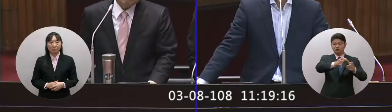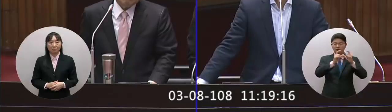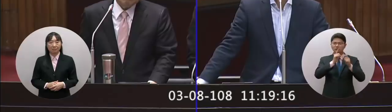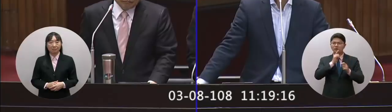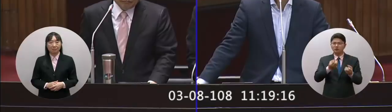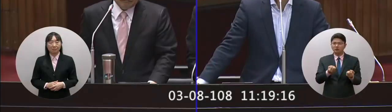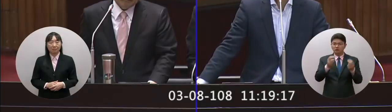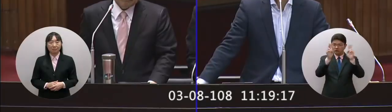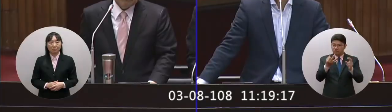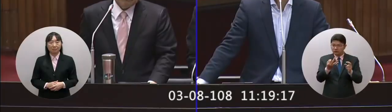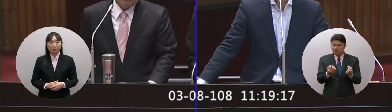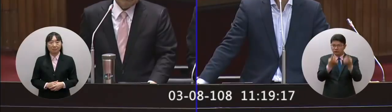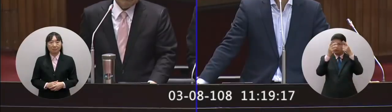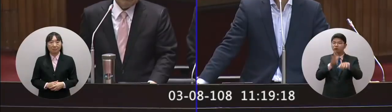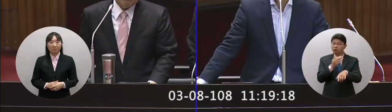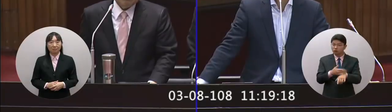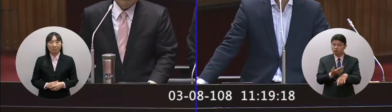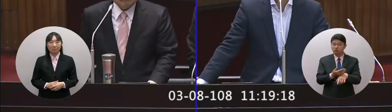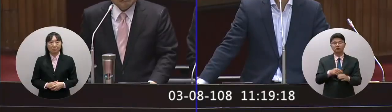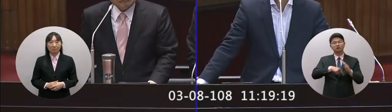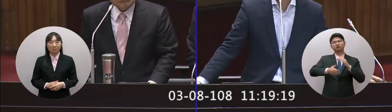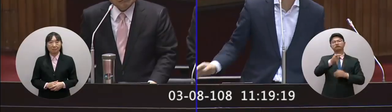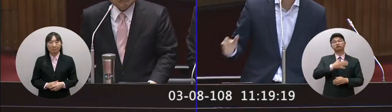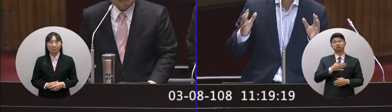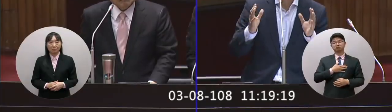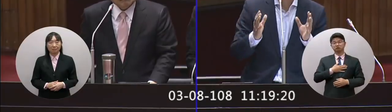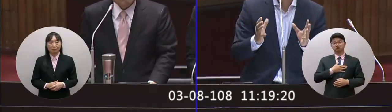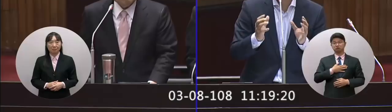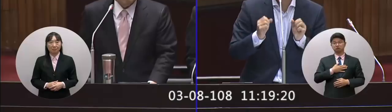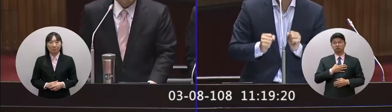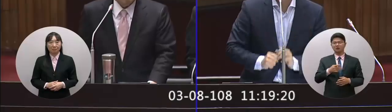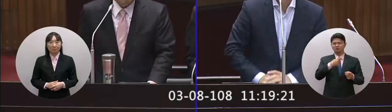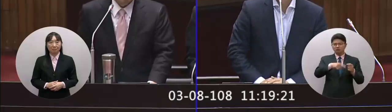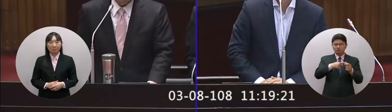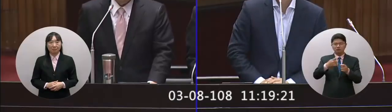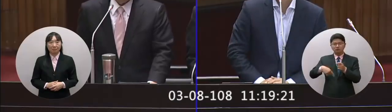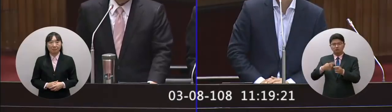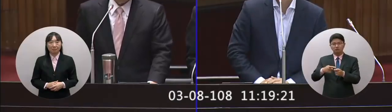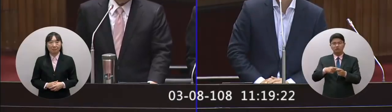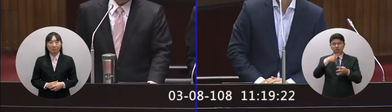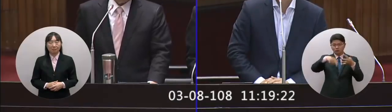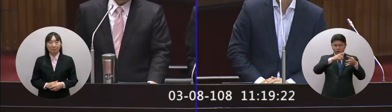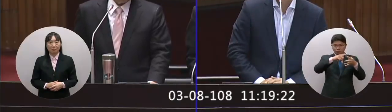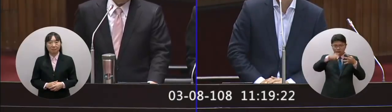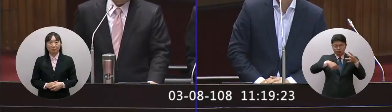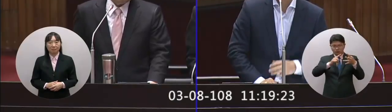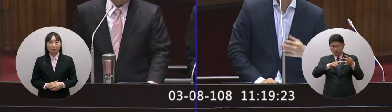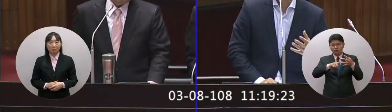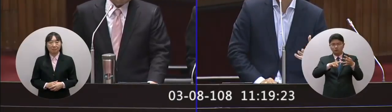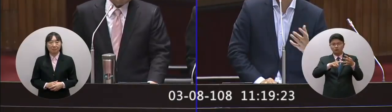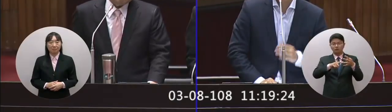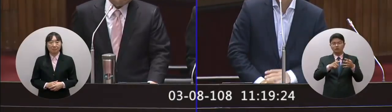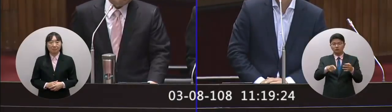会涨电价，但是院长您知道吗？每年的春秋秋冬，为了